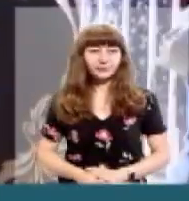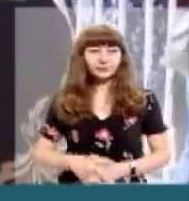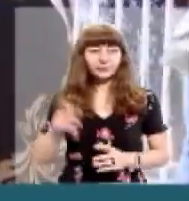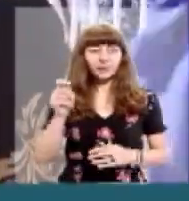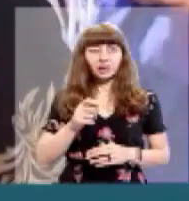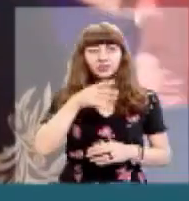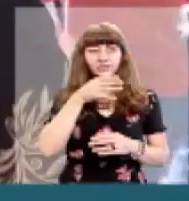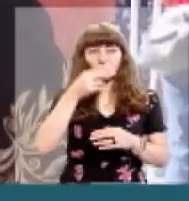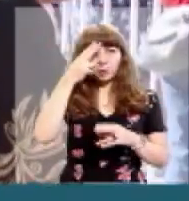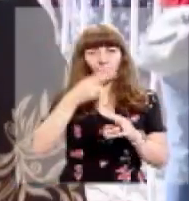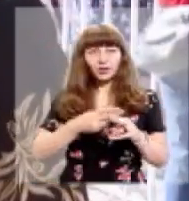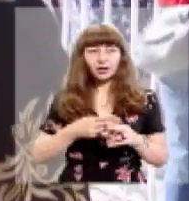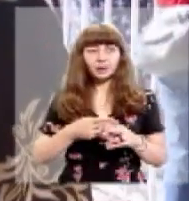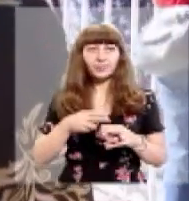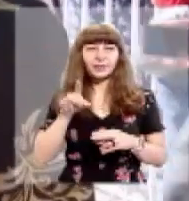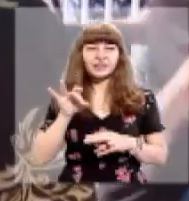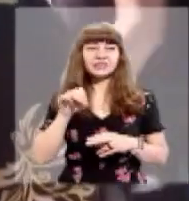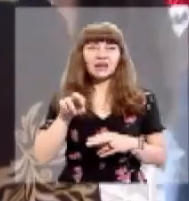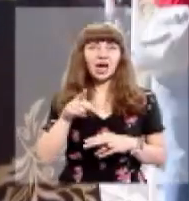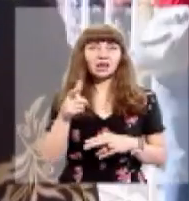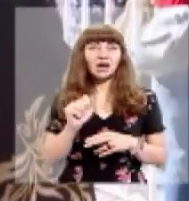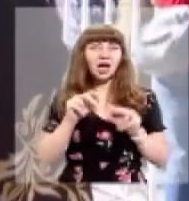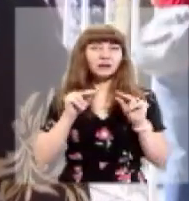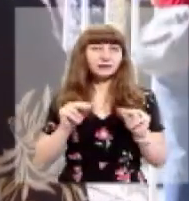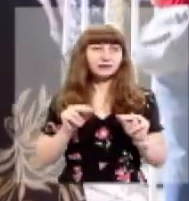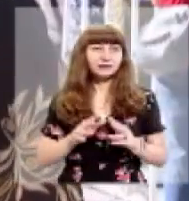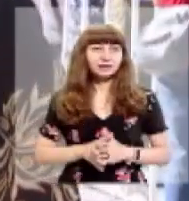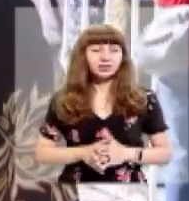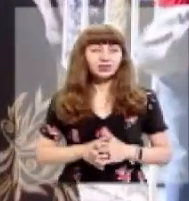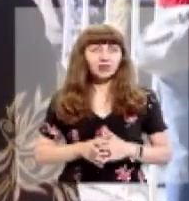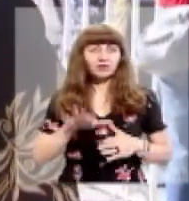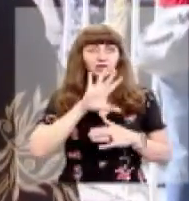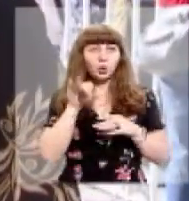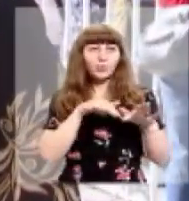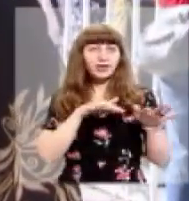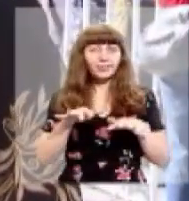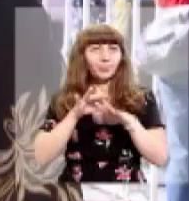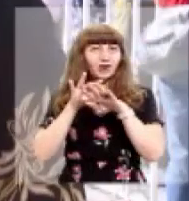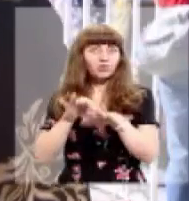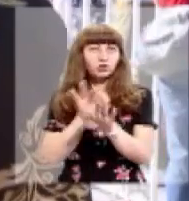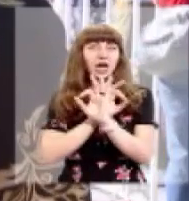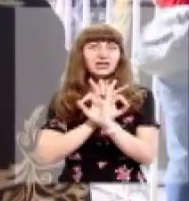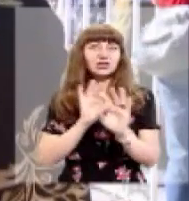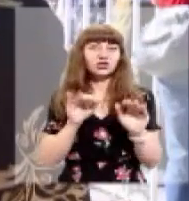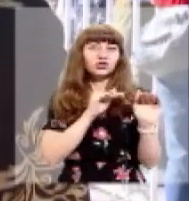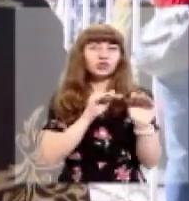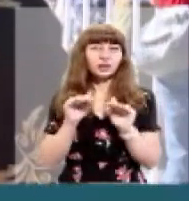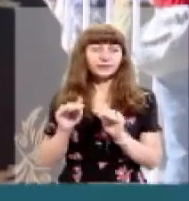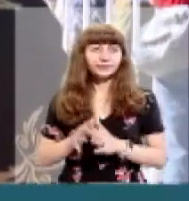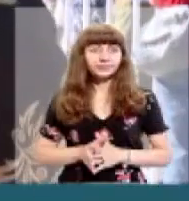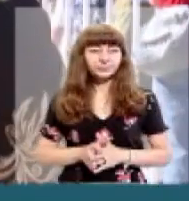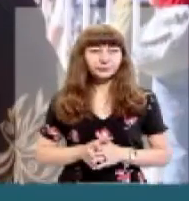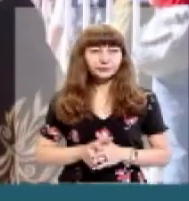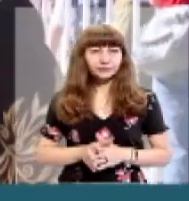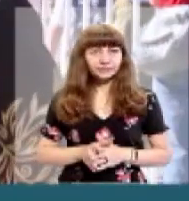Приехал к своему брату на присягу. Вот. Все мероприятие проходит очень отлично. Вот. После